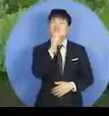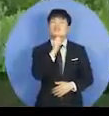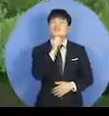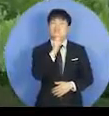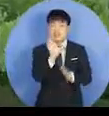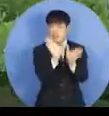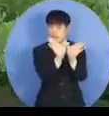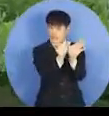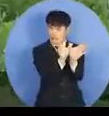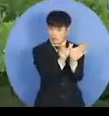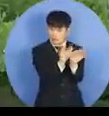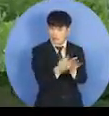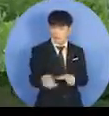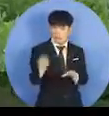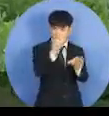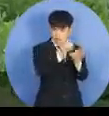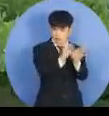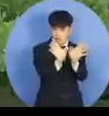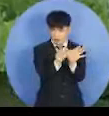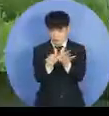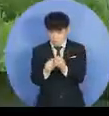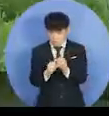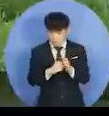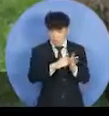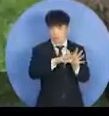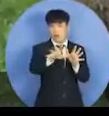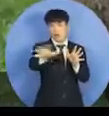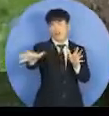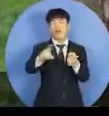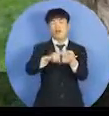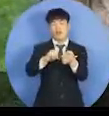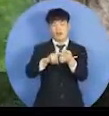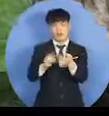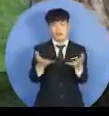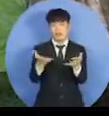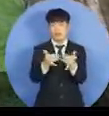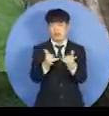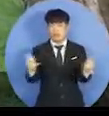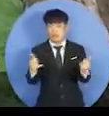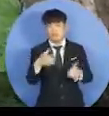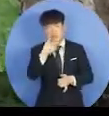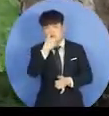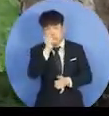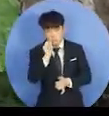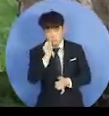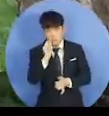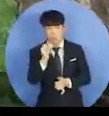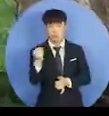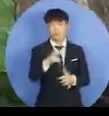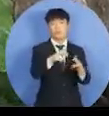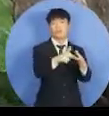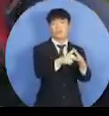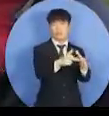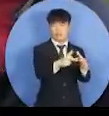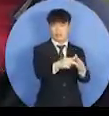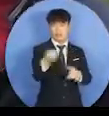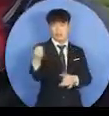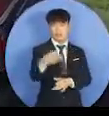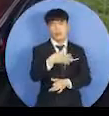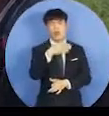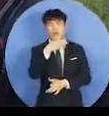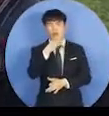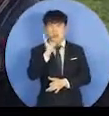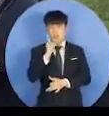배 인공수분 일손돕기는 지난 2000년부터 시작해 17년째 이어지고 있으며 일손이 부족한 70세 이상 고령